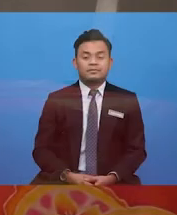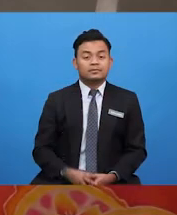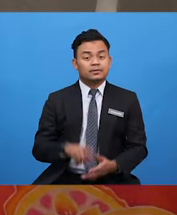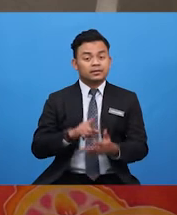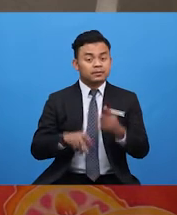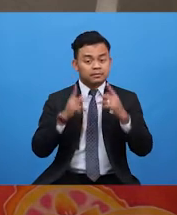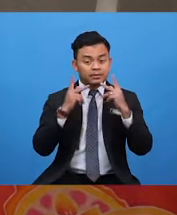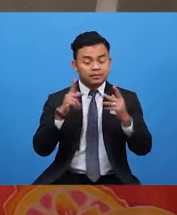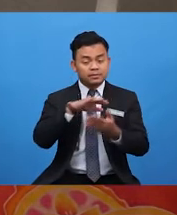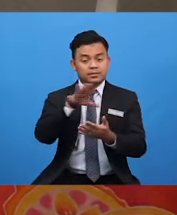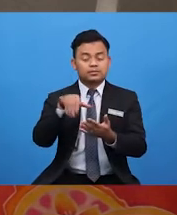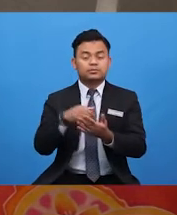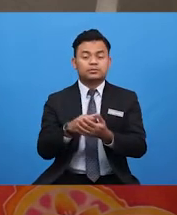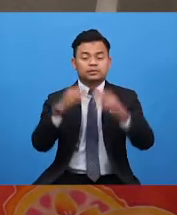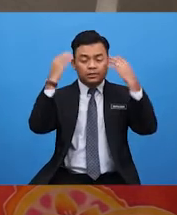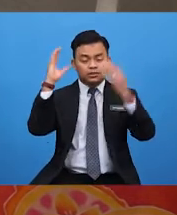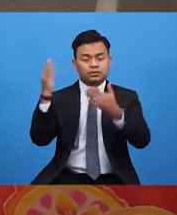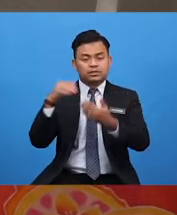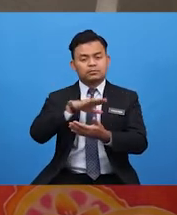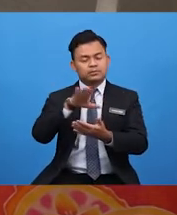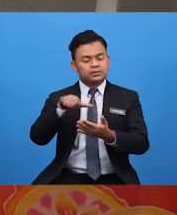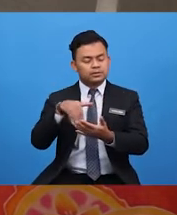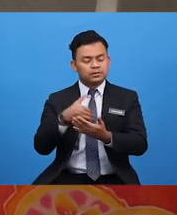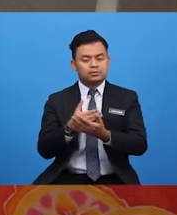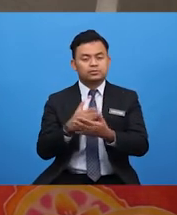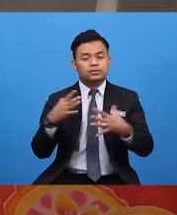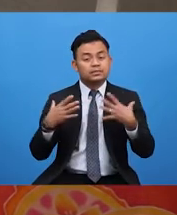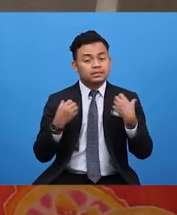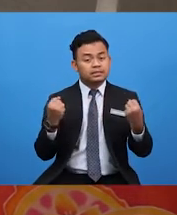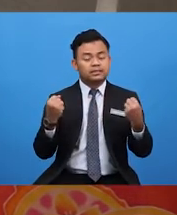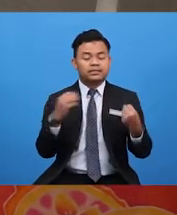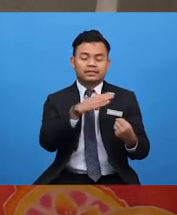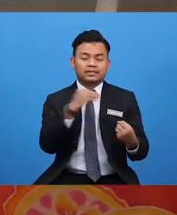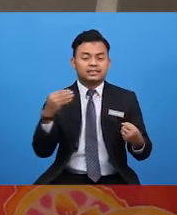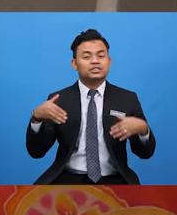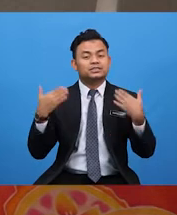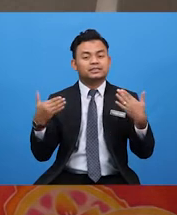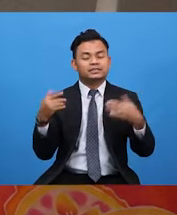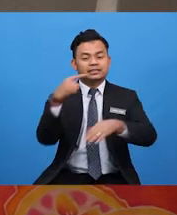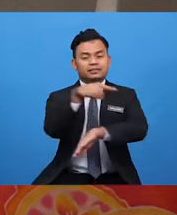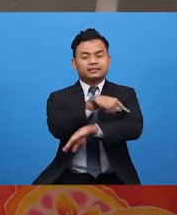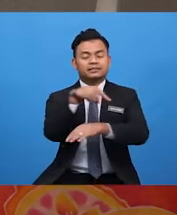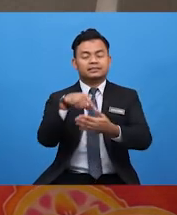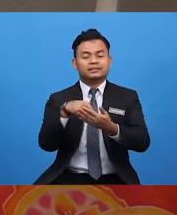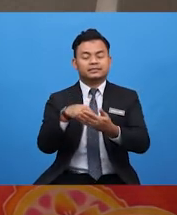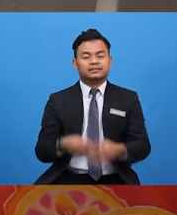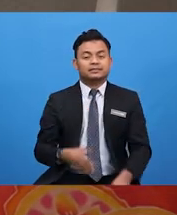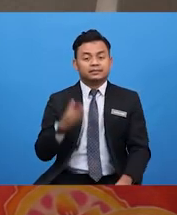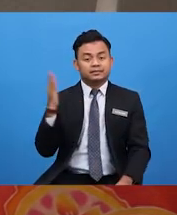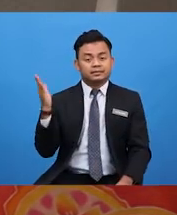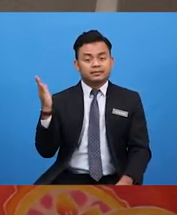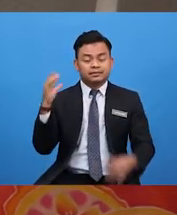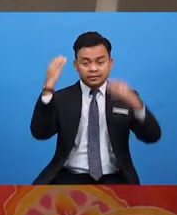khabar semua? Cikgu harap semua murid dalam keadaan sihat dan ceria pada hari ini. Saya, Cikgu